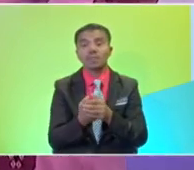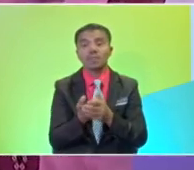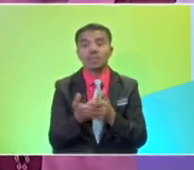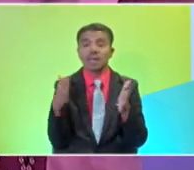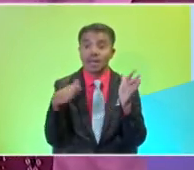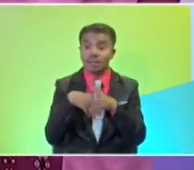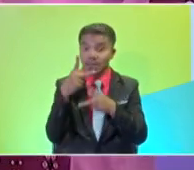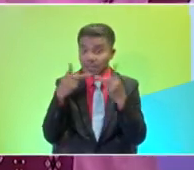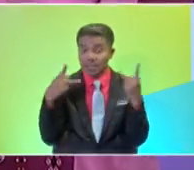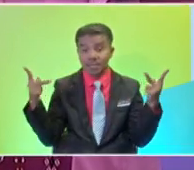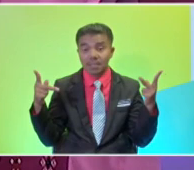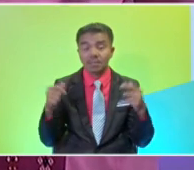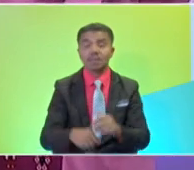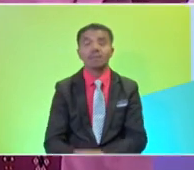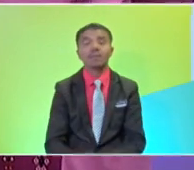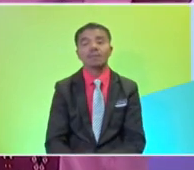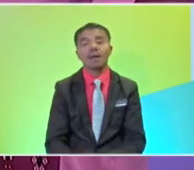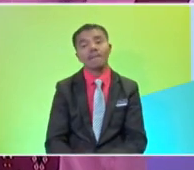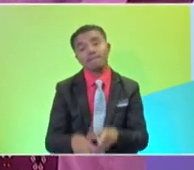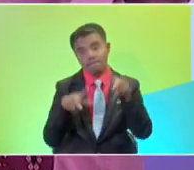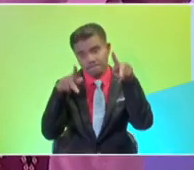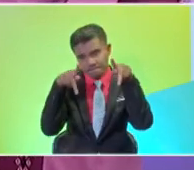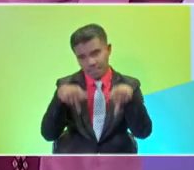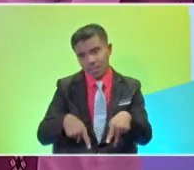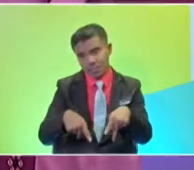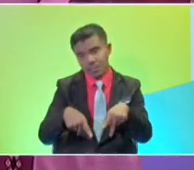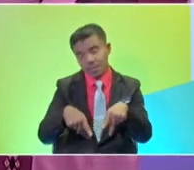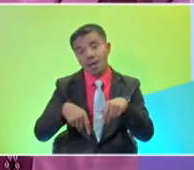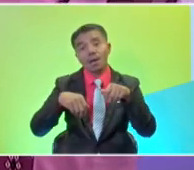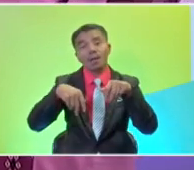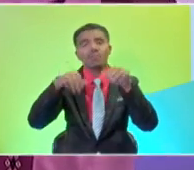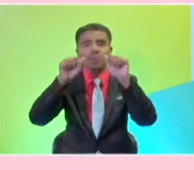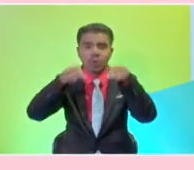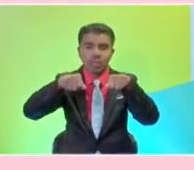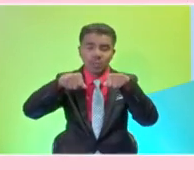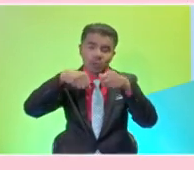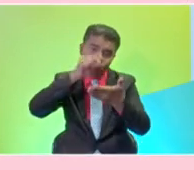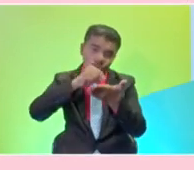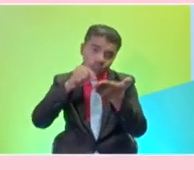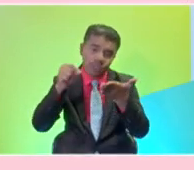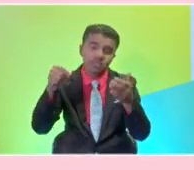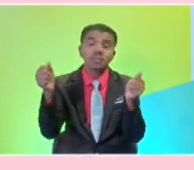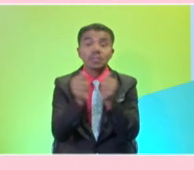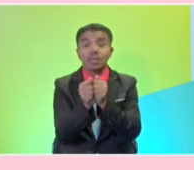kitabatan sahihah pelajar menulis perkataan dengan betul imlan dengan